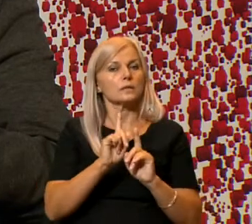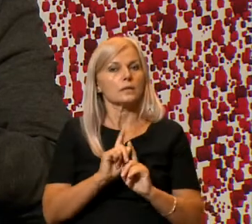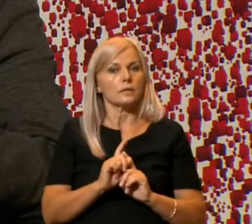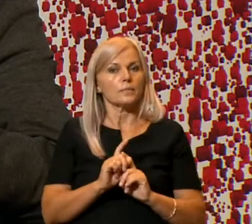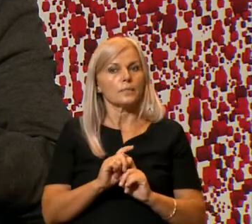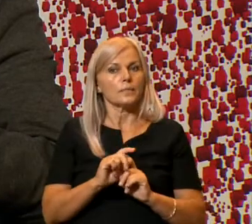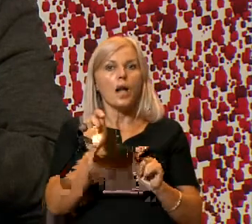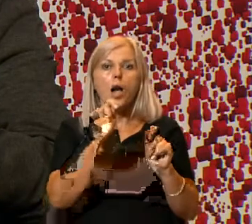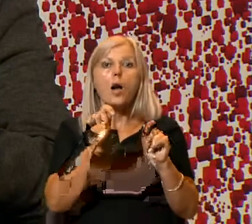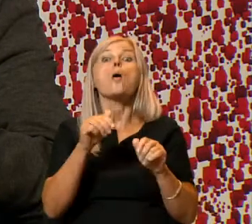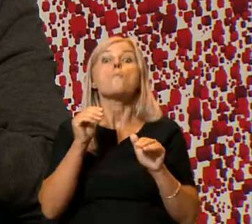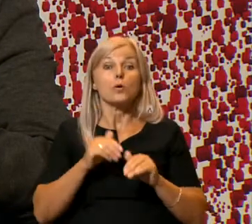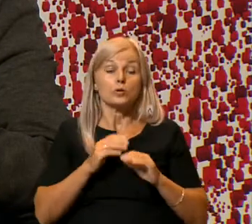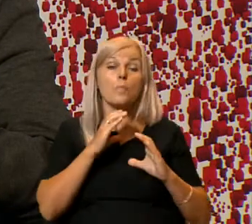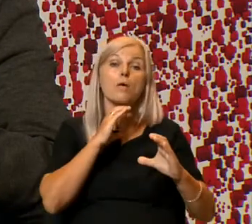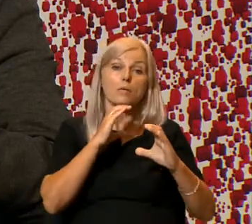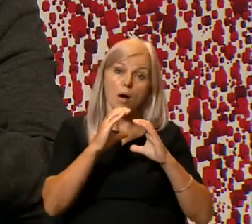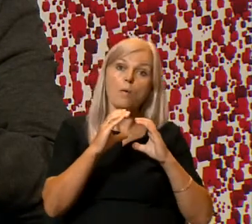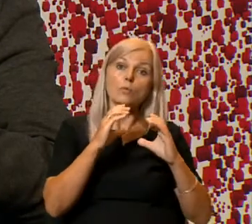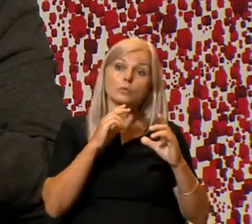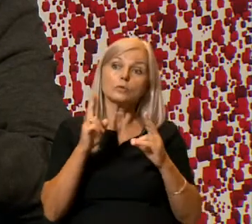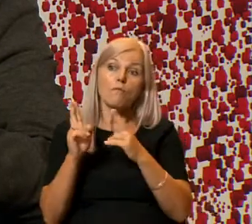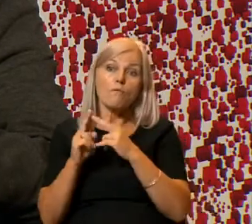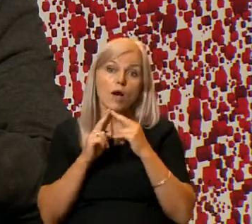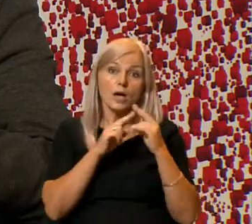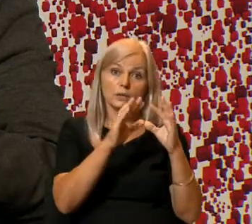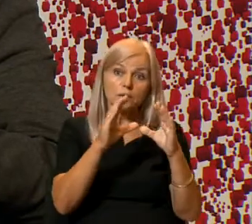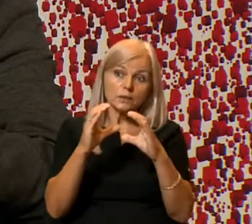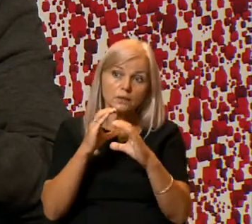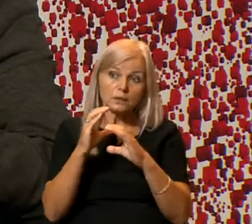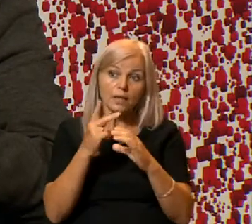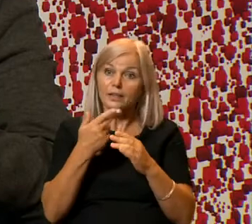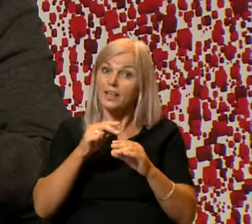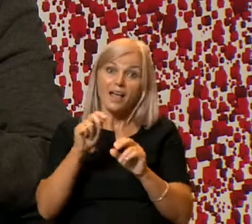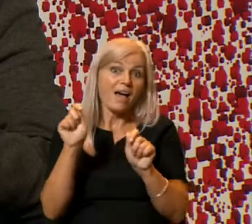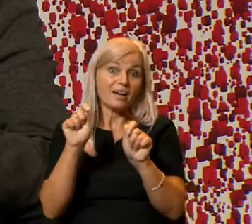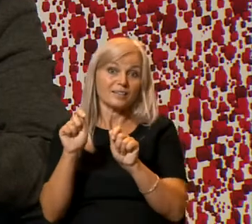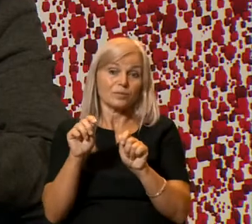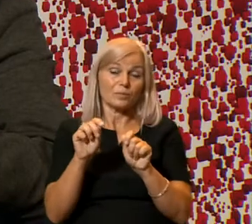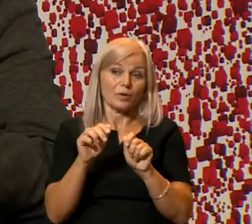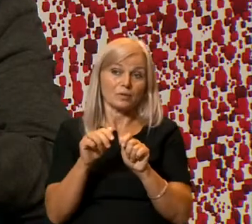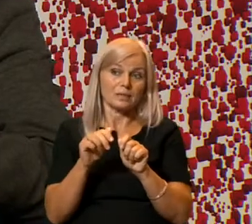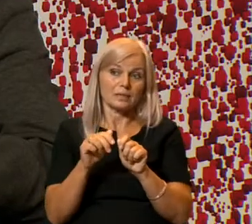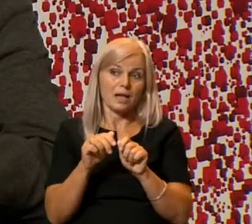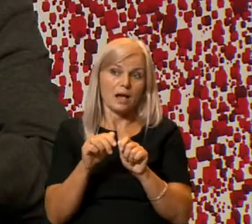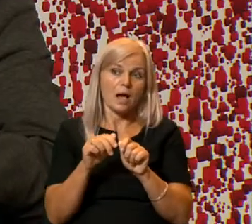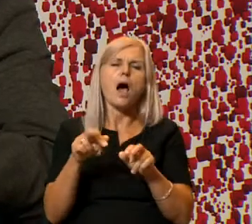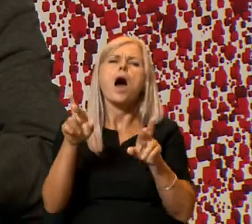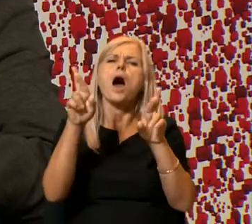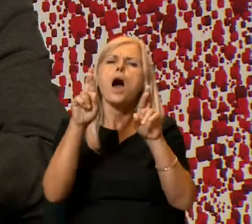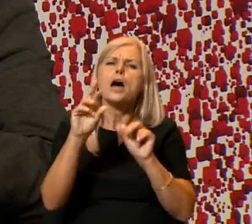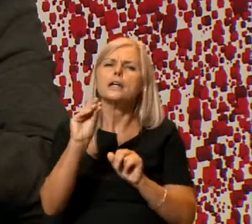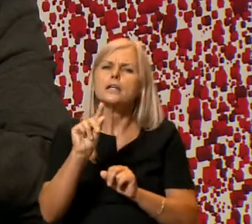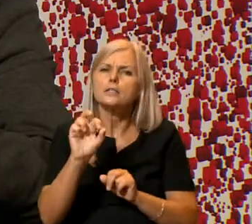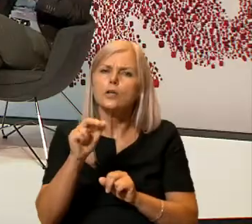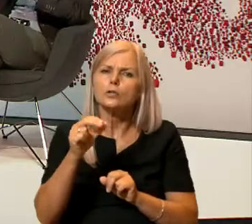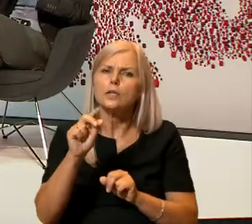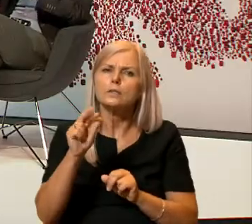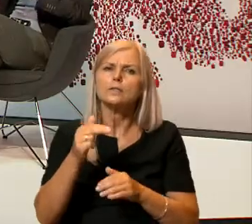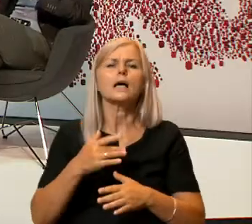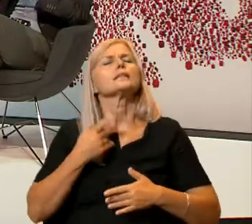Możemy komunikować się, rozmawiać godzinami, nie rezonując zupełnie. Rezonans oznacza, że kiedy jesteśmy